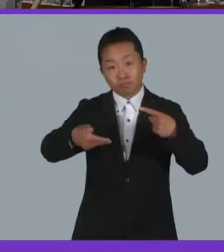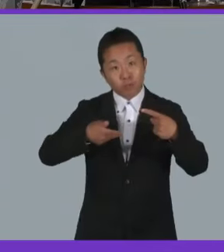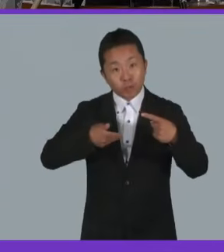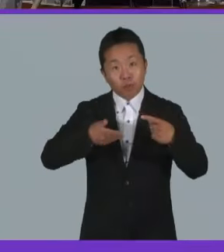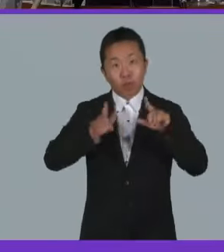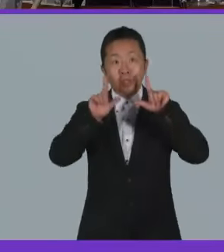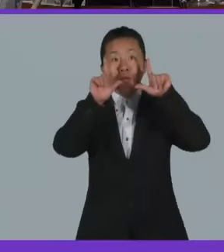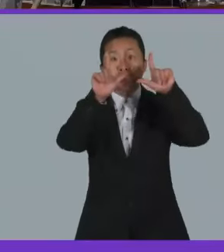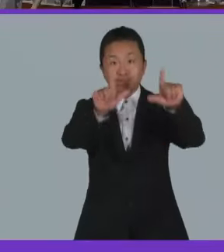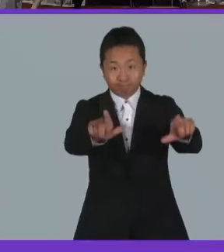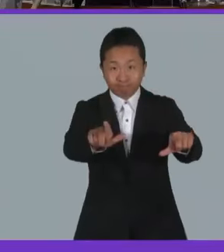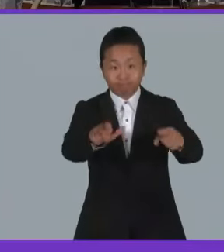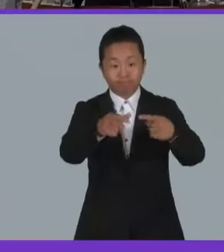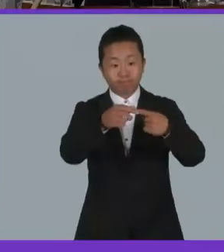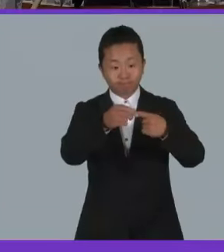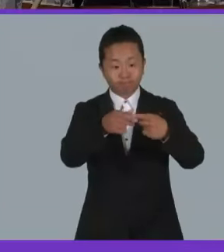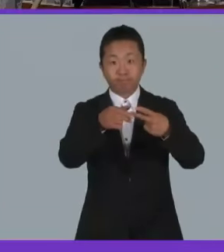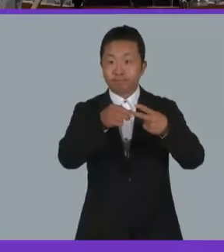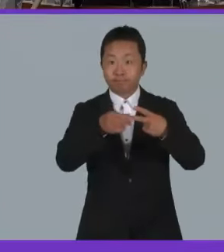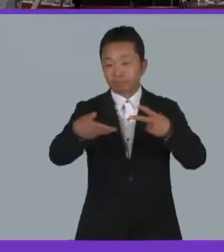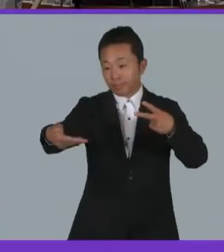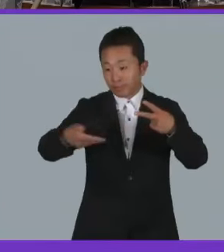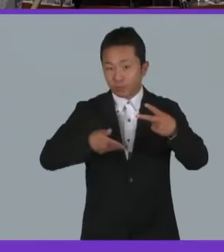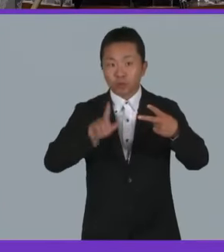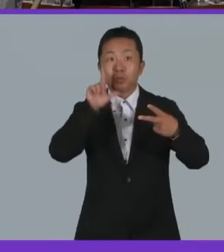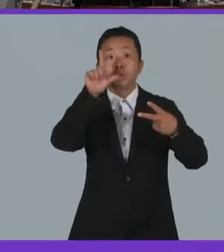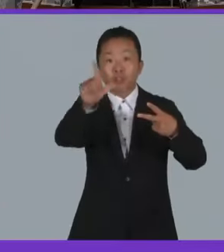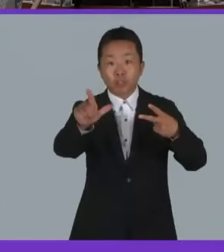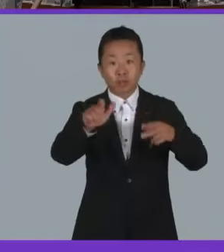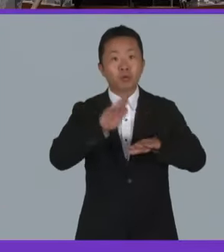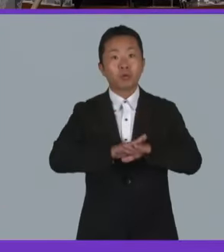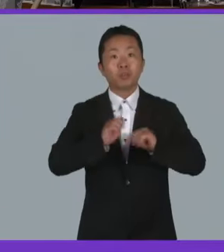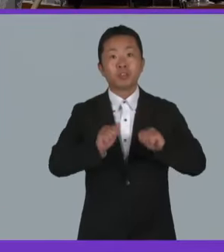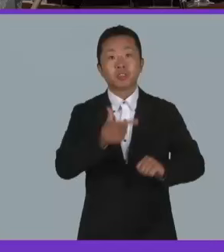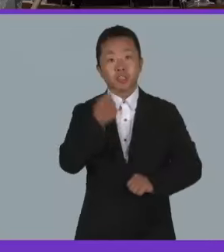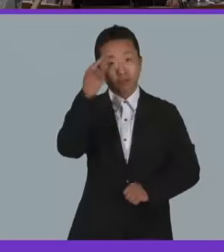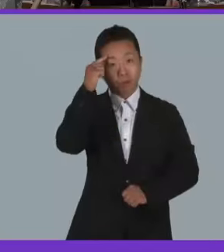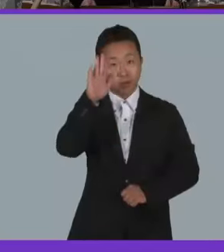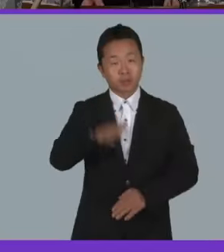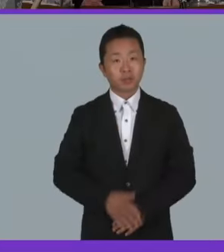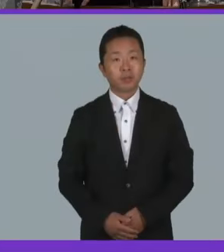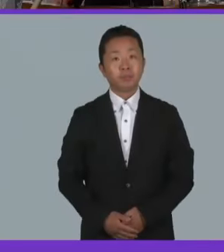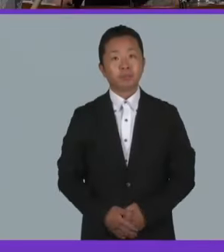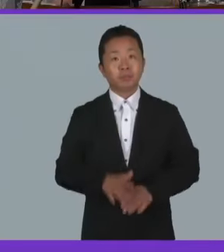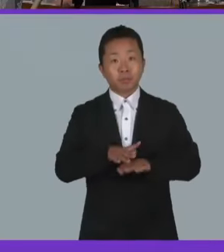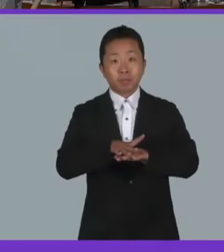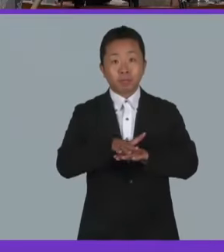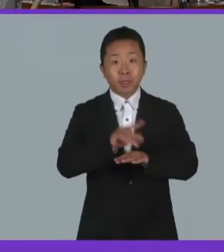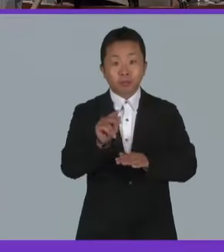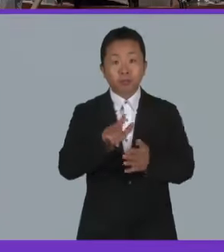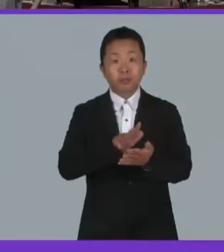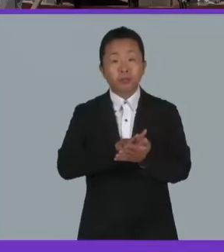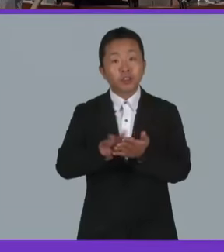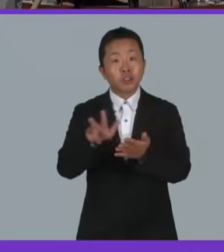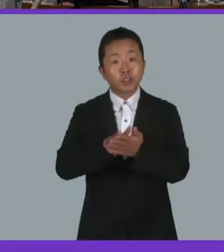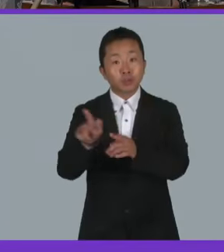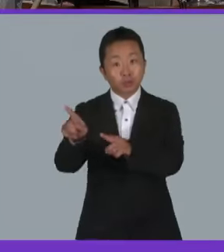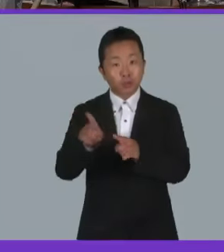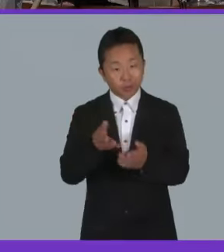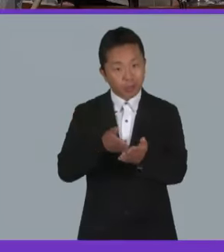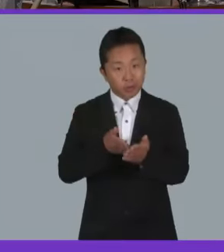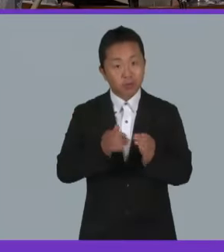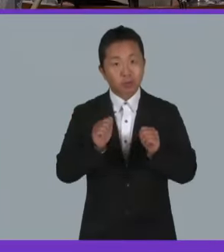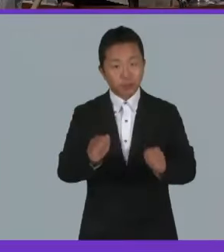に、お話を聞いてご質問を受けたいと思っております。まず最初お手元資料を言っておりますよ